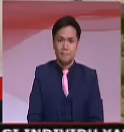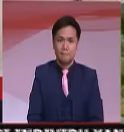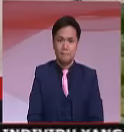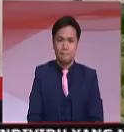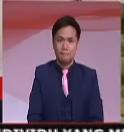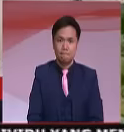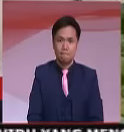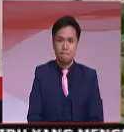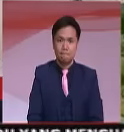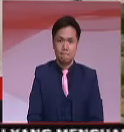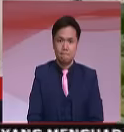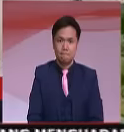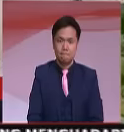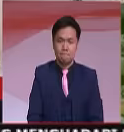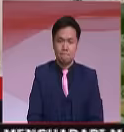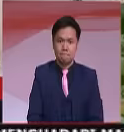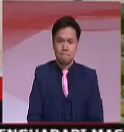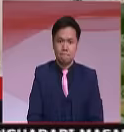Hai